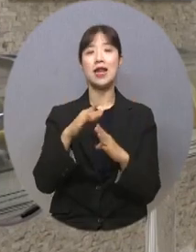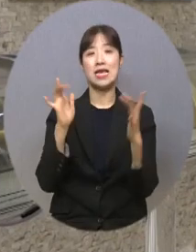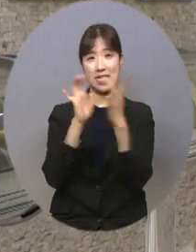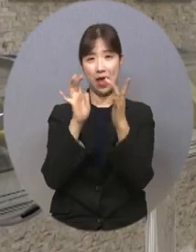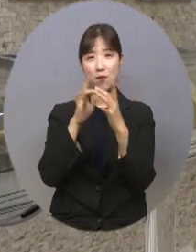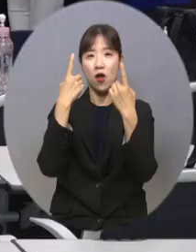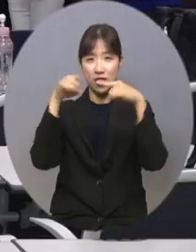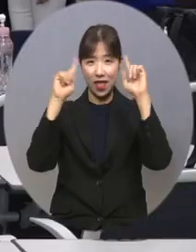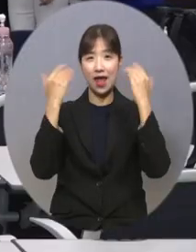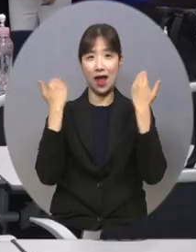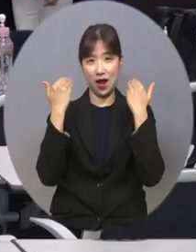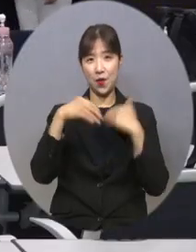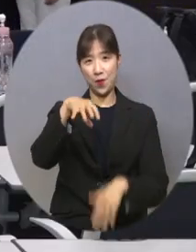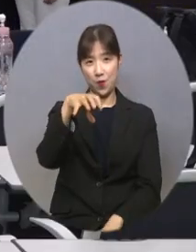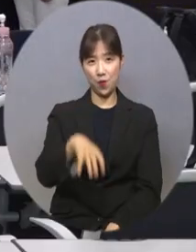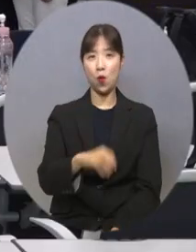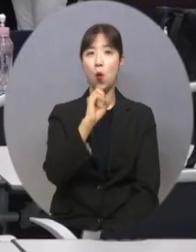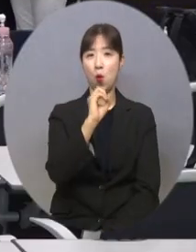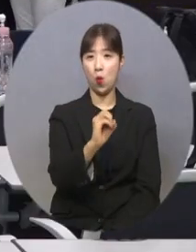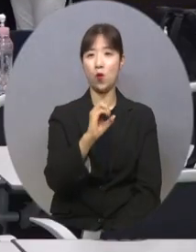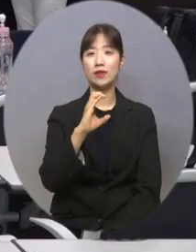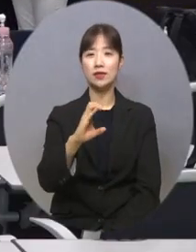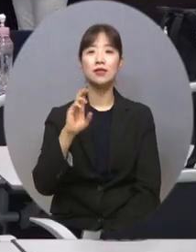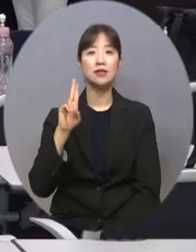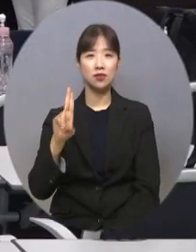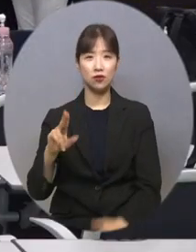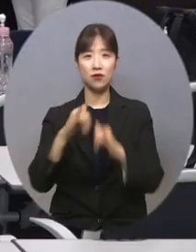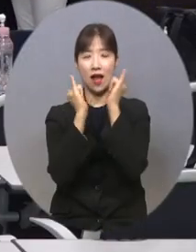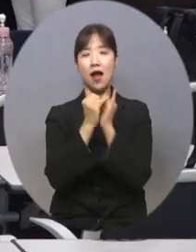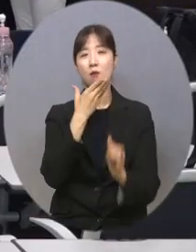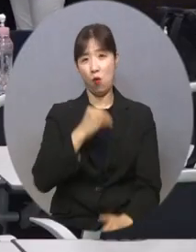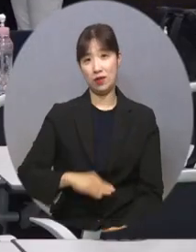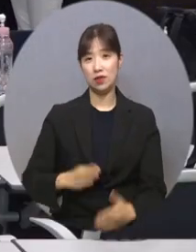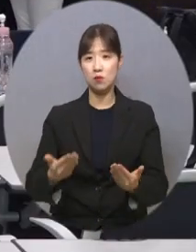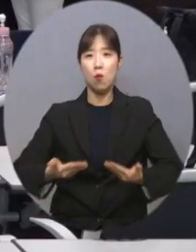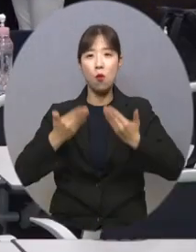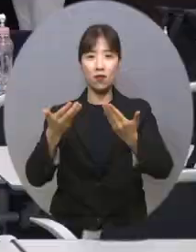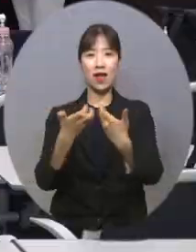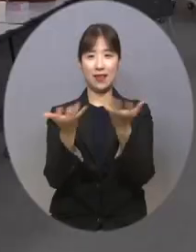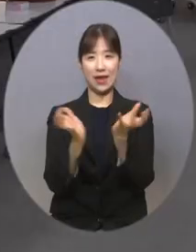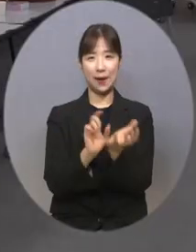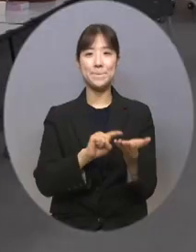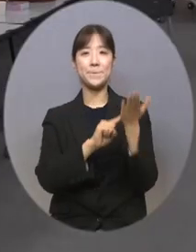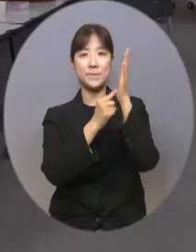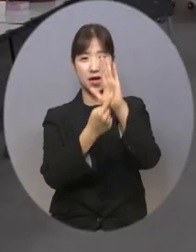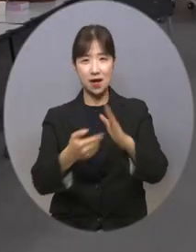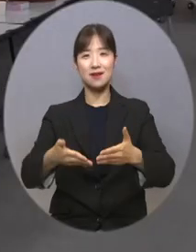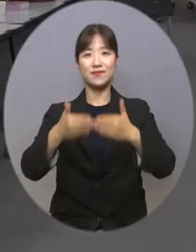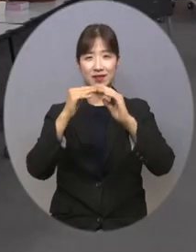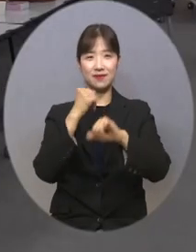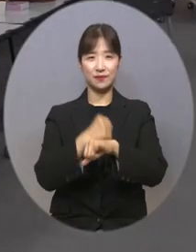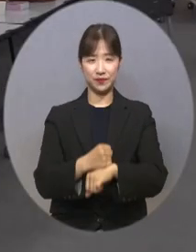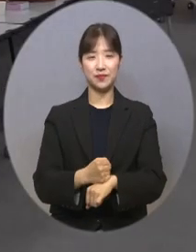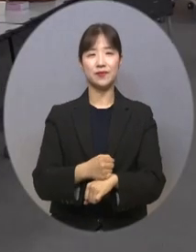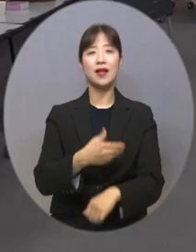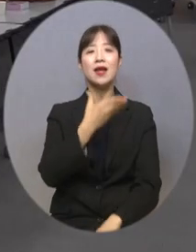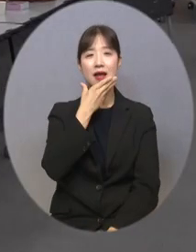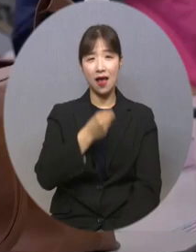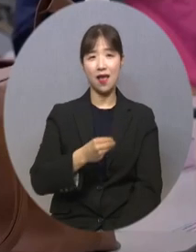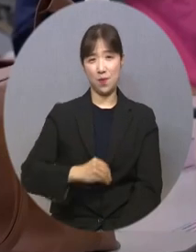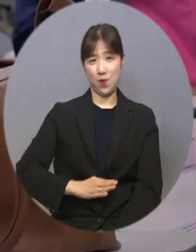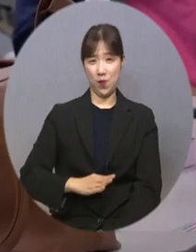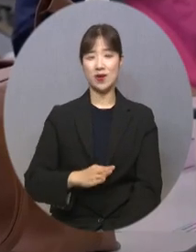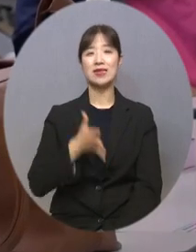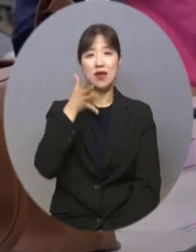한국열린사이버대학교 캠퍼스에서는 OCU 사회복지봉사단 발대식이 진행되었습니다. 사회복지학과 재학생을 중심으로